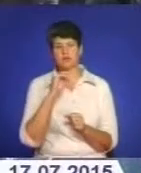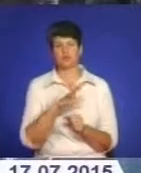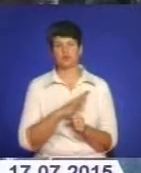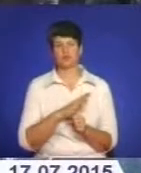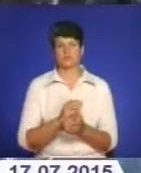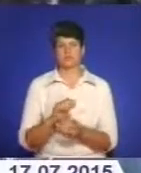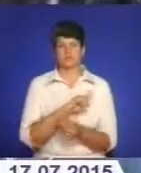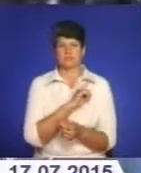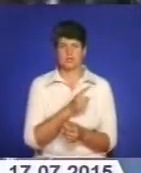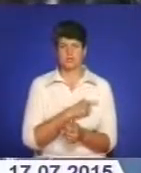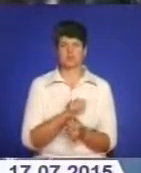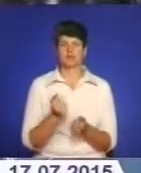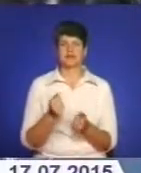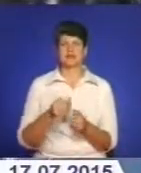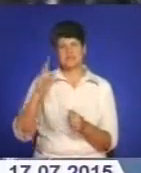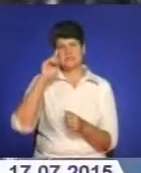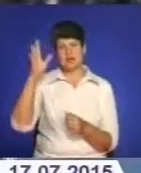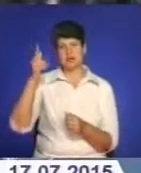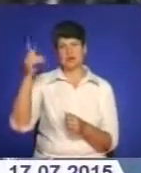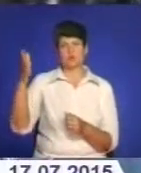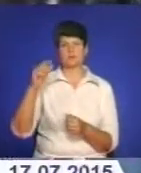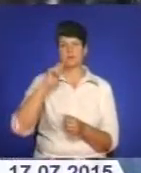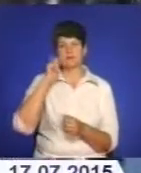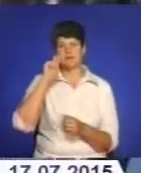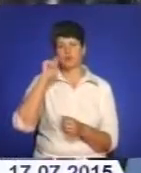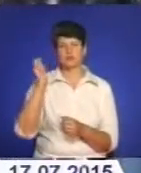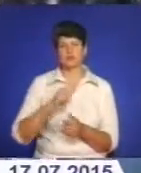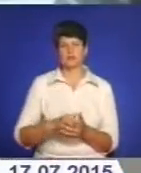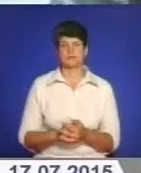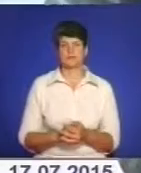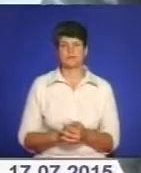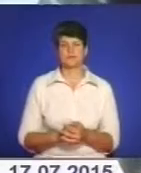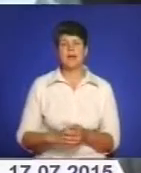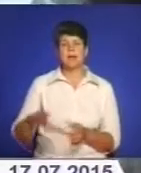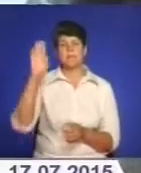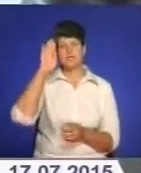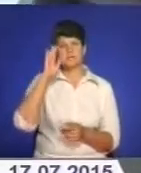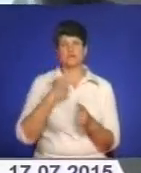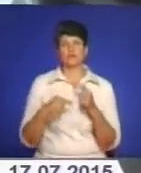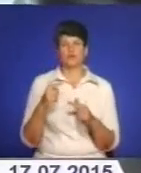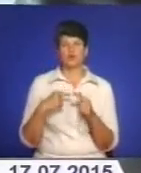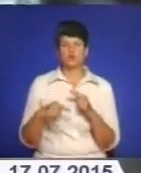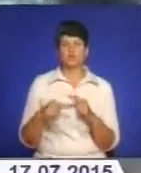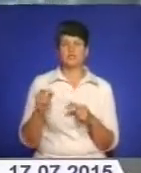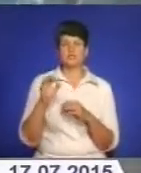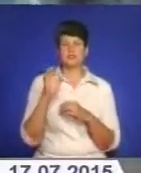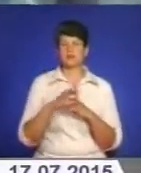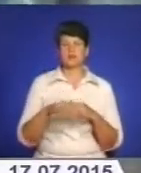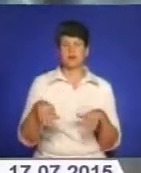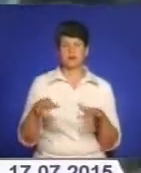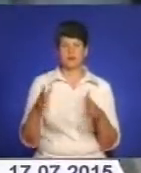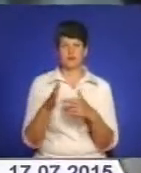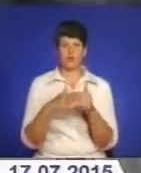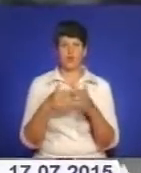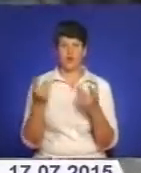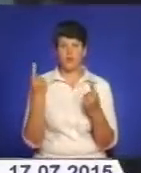міцнішою і твердішою. Слава героям, слава Україні! Бійці повернулися зі сходу не з порожніми руками. Один із